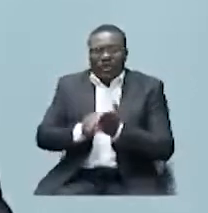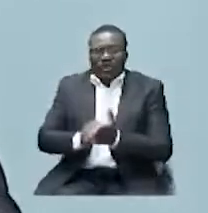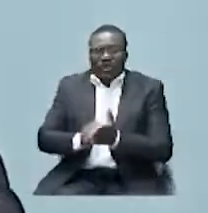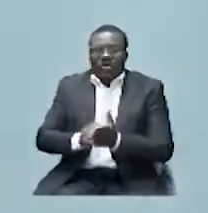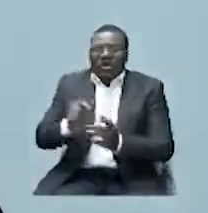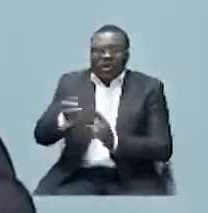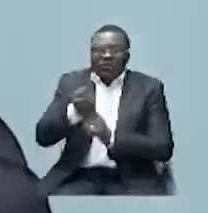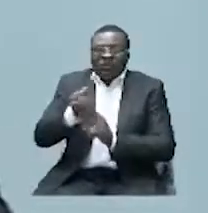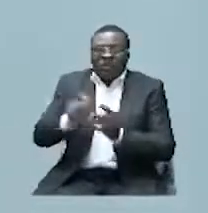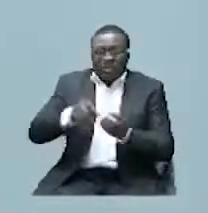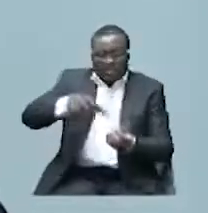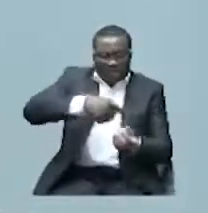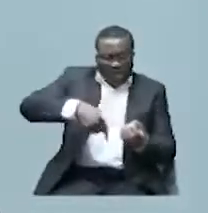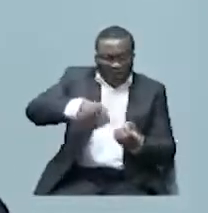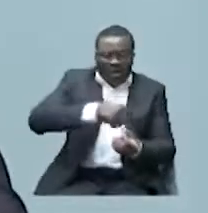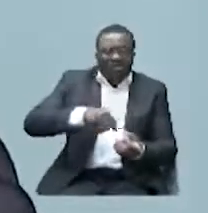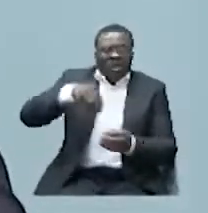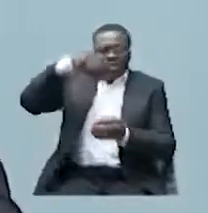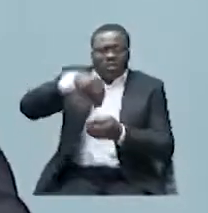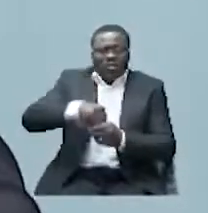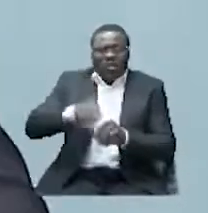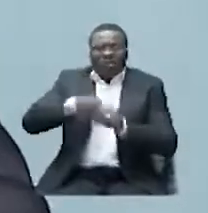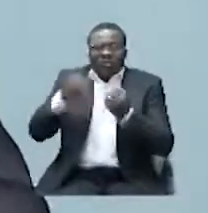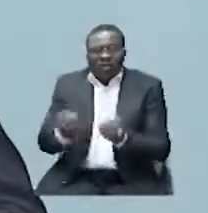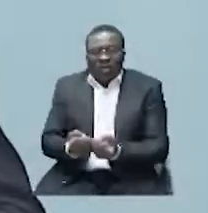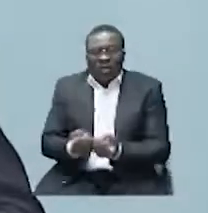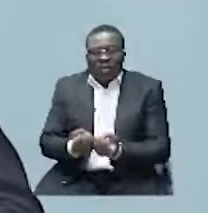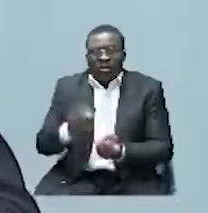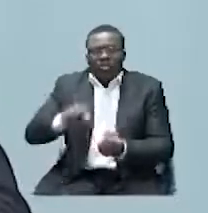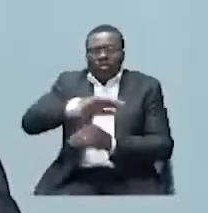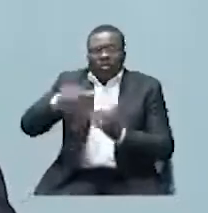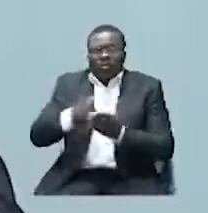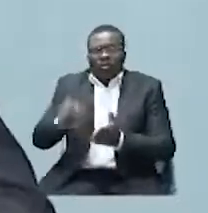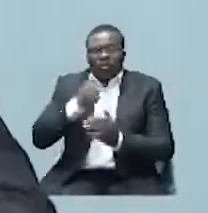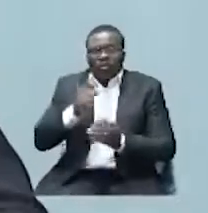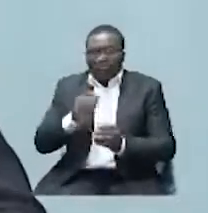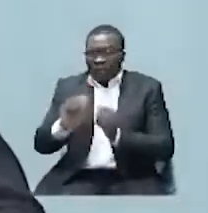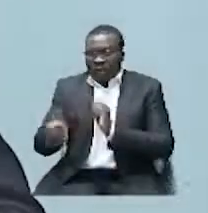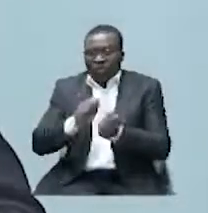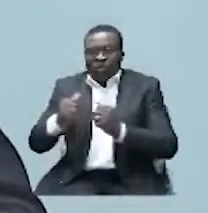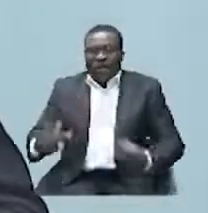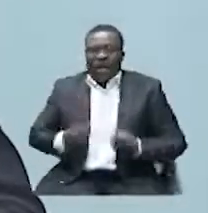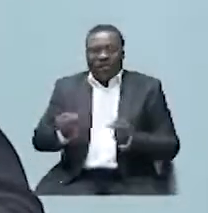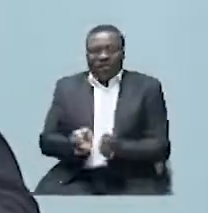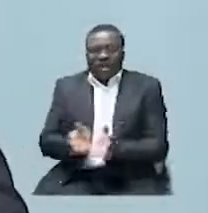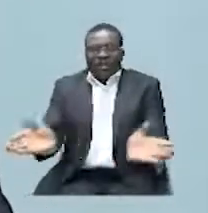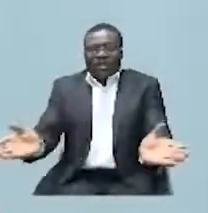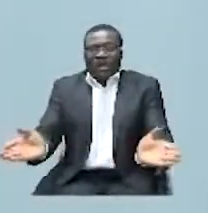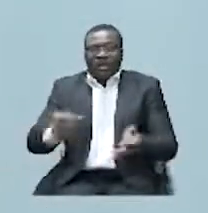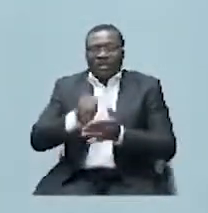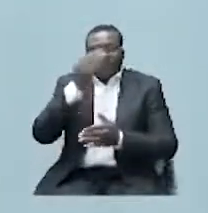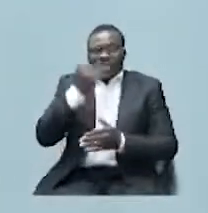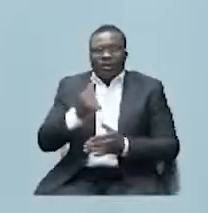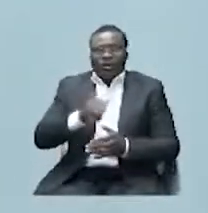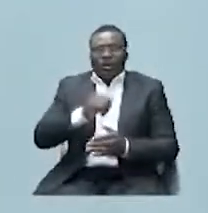faut tenir compte de l'environnement, du contexte, du social, de tout ce qui concourt à la vie en général. Et c'est pour ça qu'il